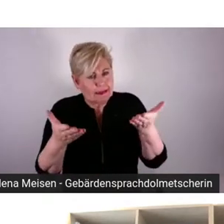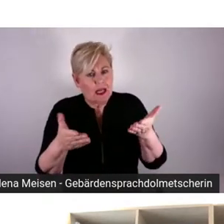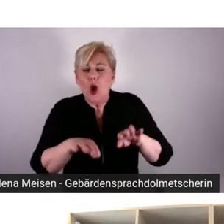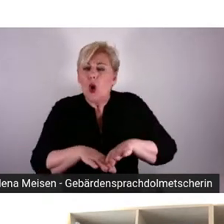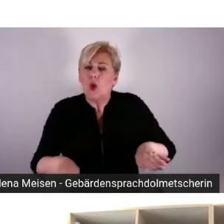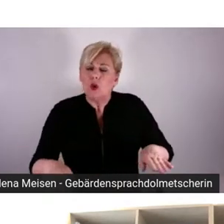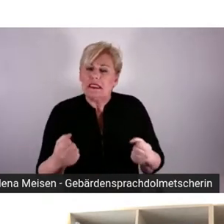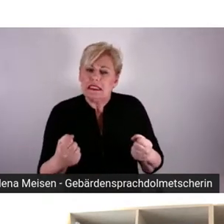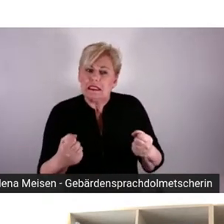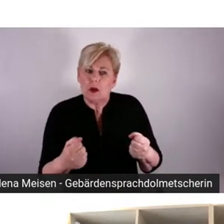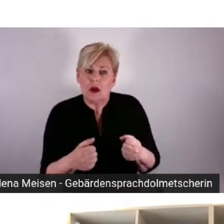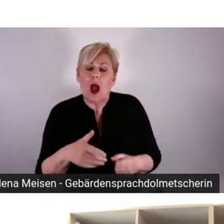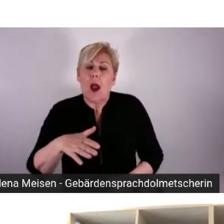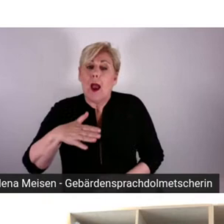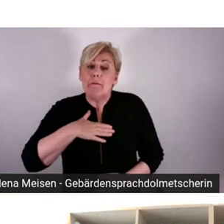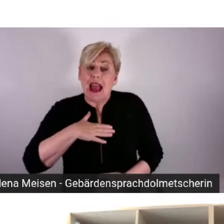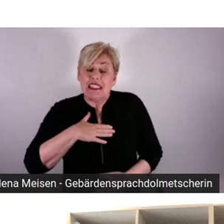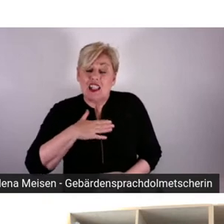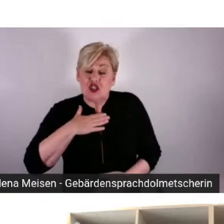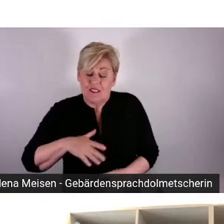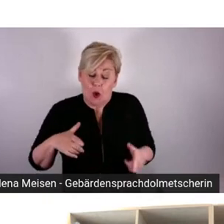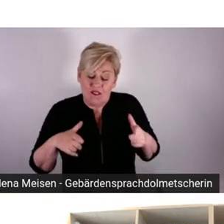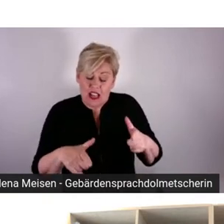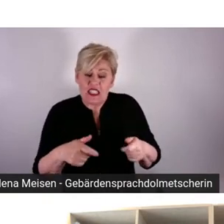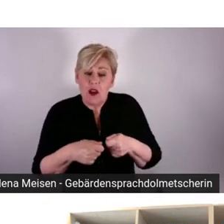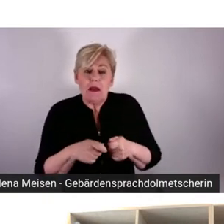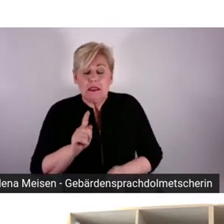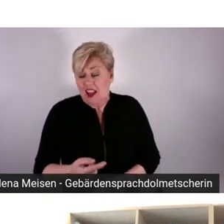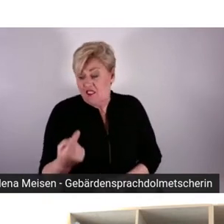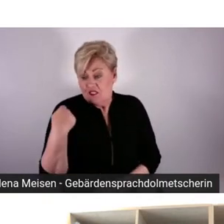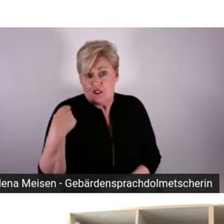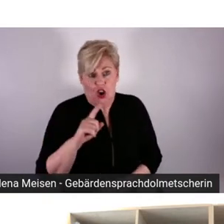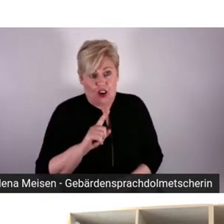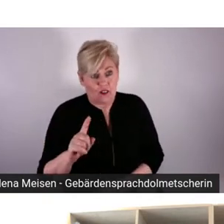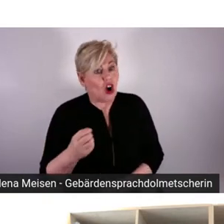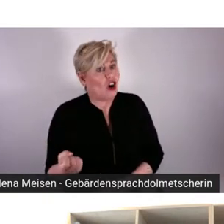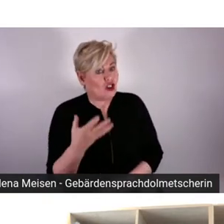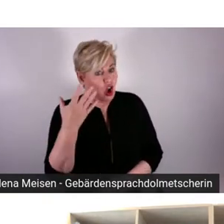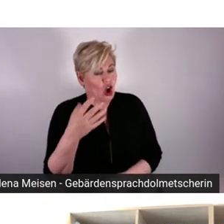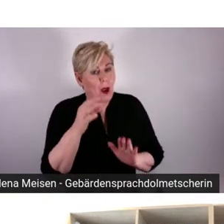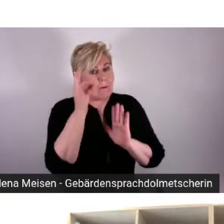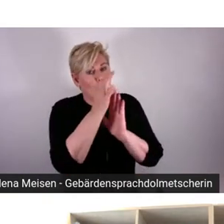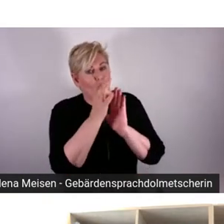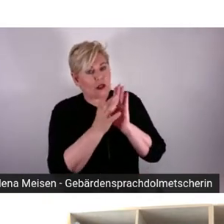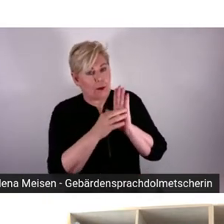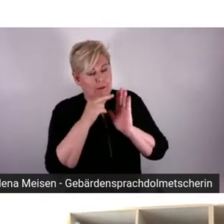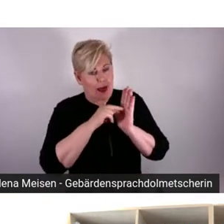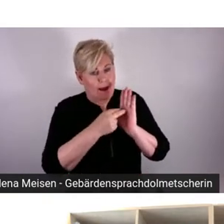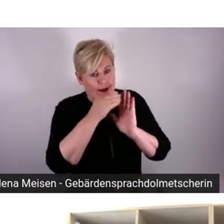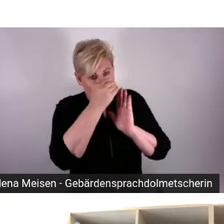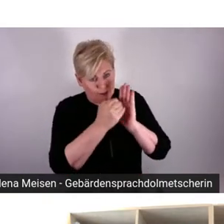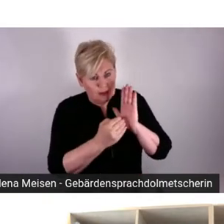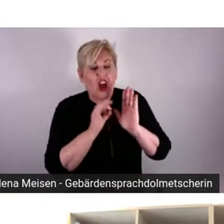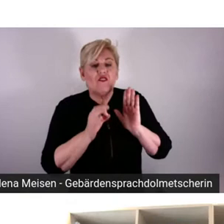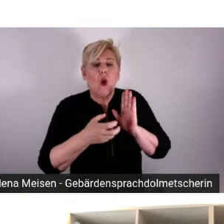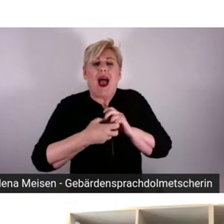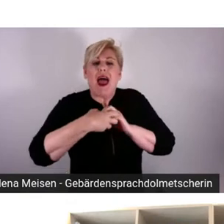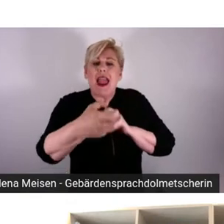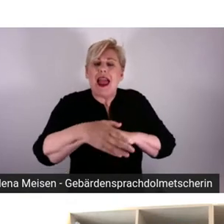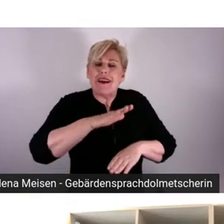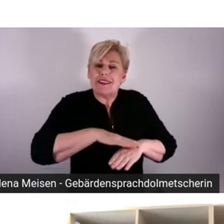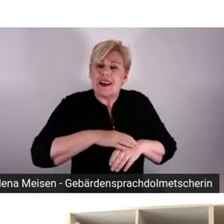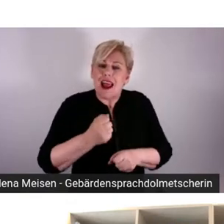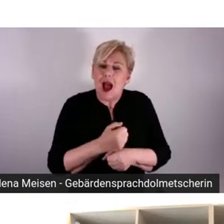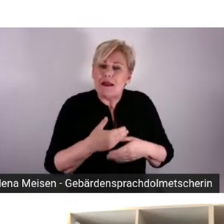Der Paritätische, um das noch zu sagen, hat selbst letzte Woche einen 9-Punkte-Plan vorgelegt, um Langzeitarbeitslosigkeit zu